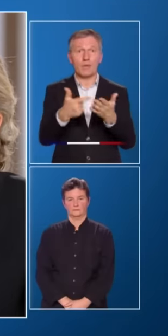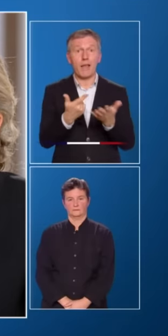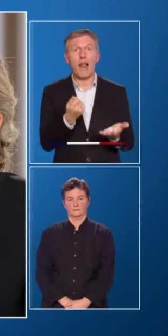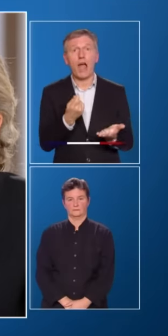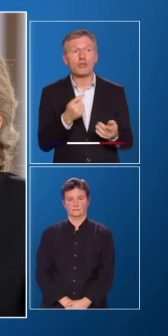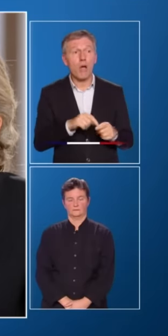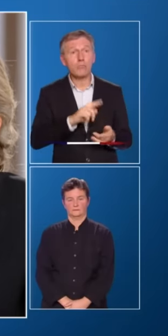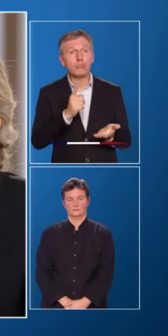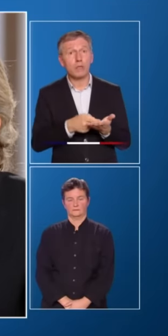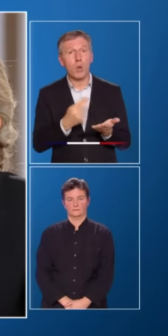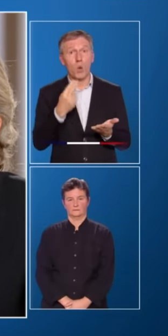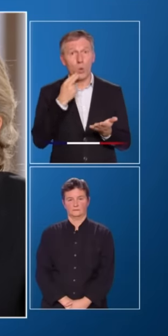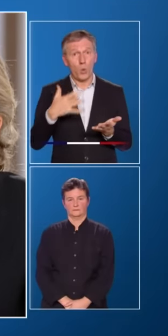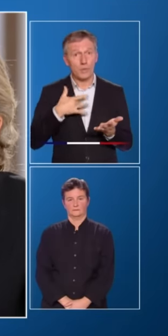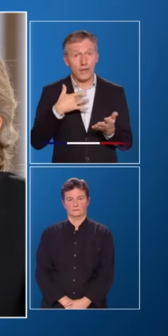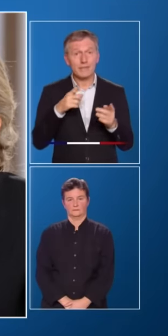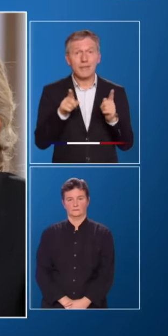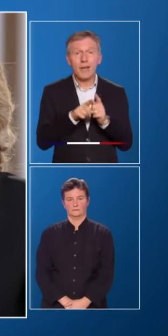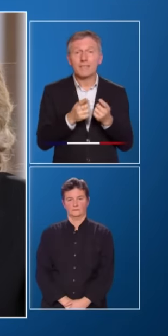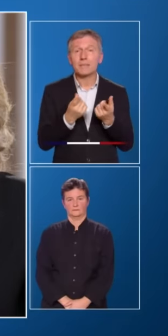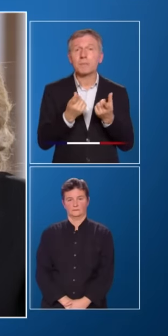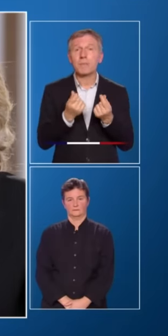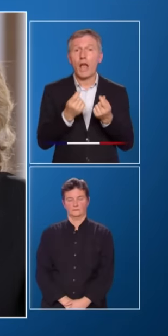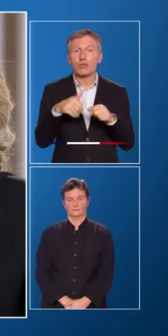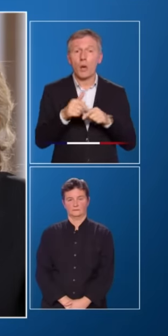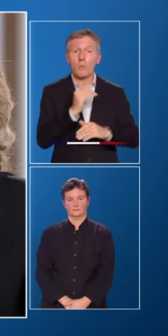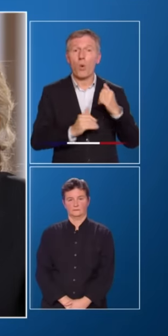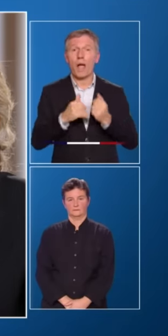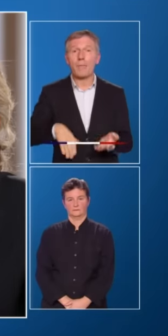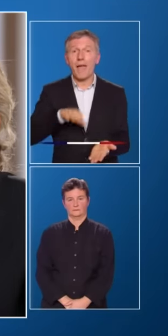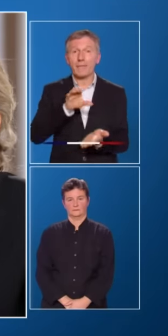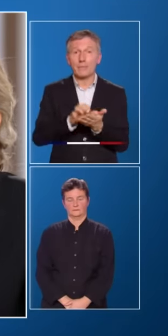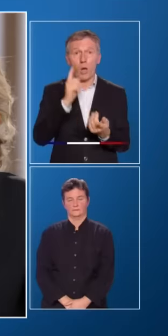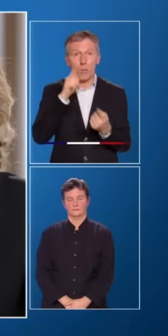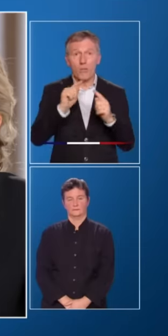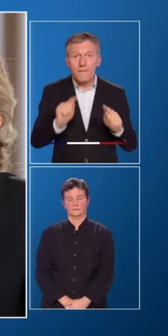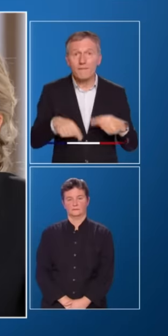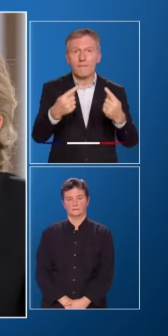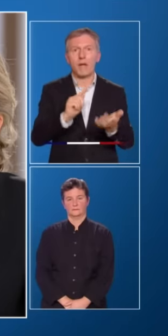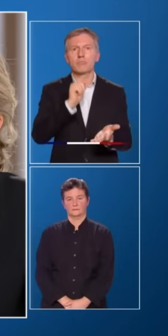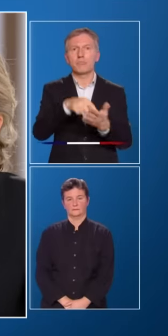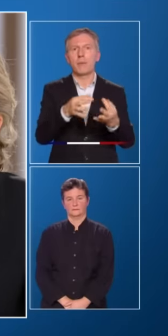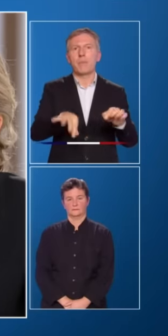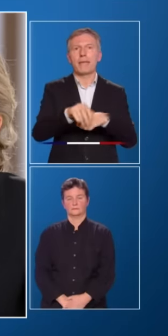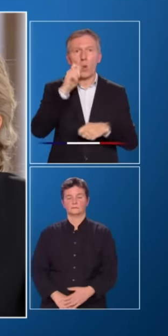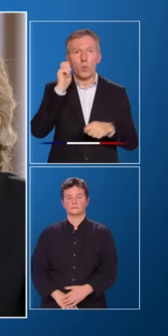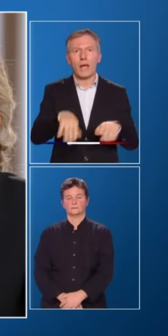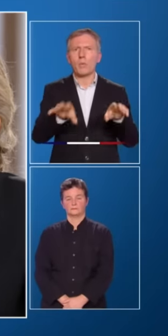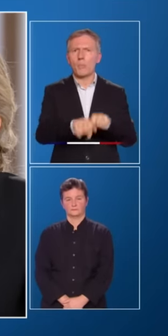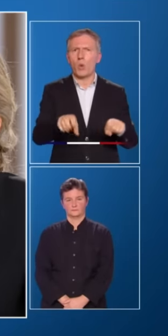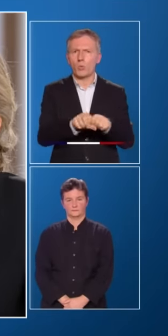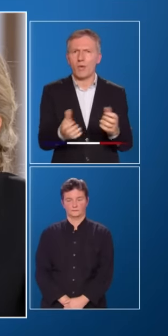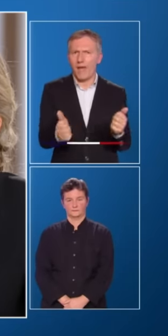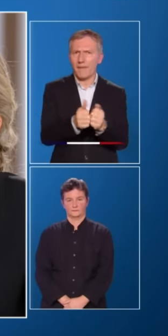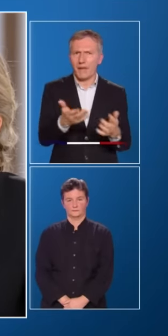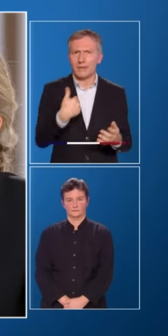argent. Nous allons aussi utiliser l'argent qu'on a dans le programme d'investissement pour aller produire en Ukraine avec les Ukrainiens. Et donc, c'est